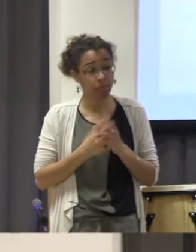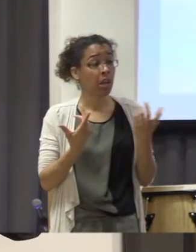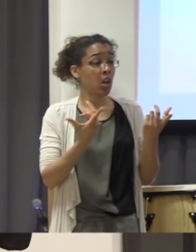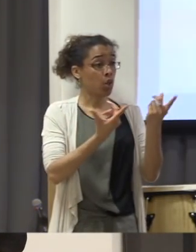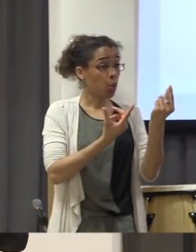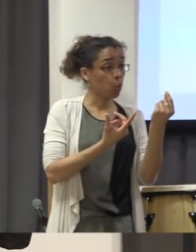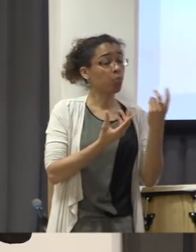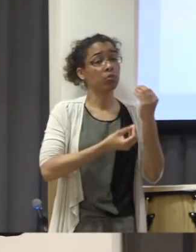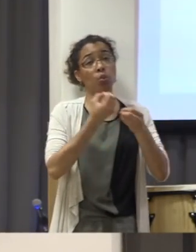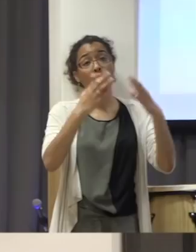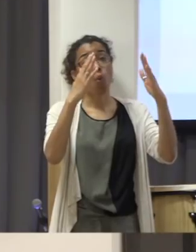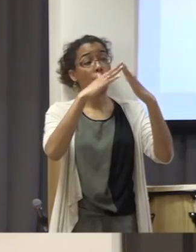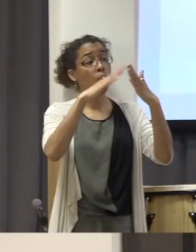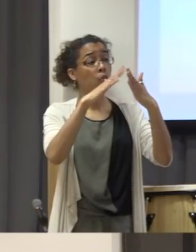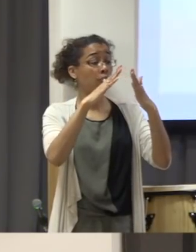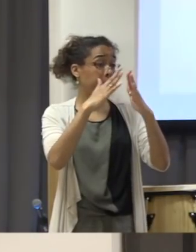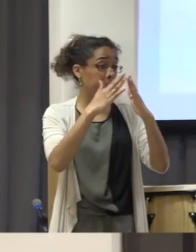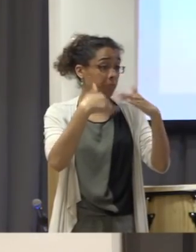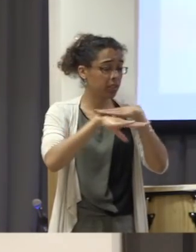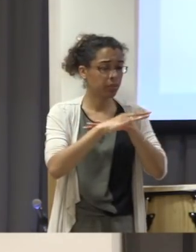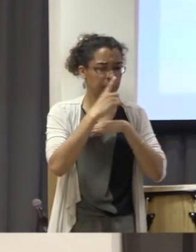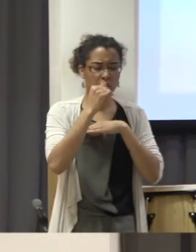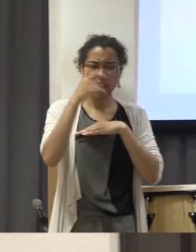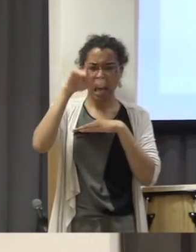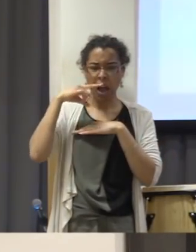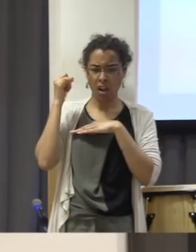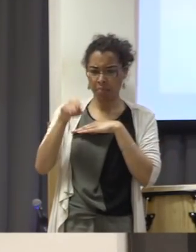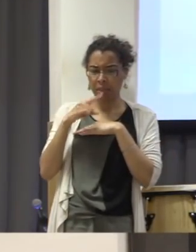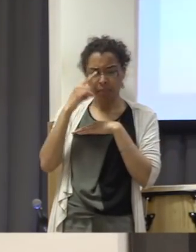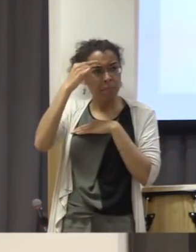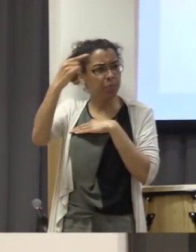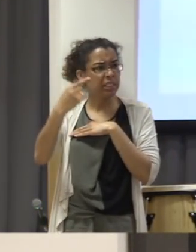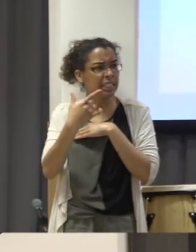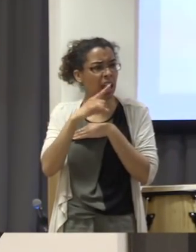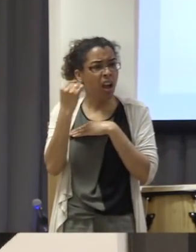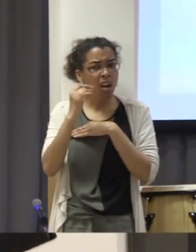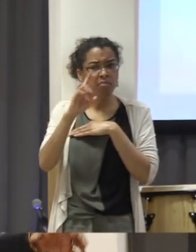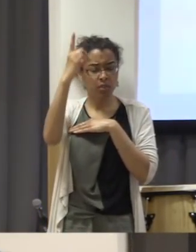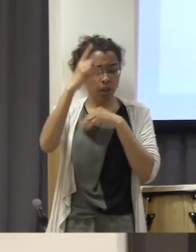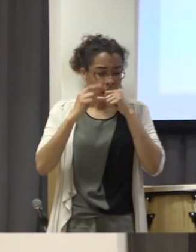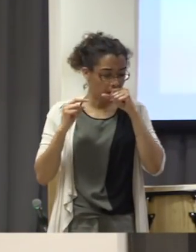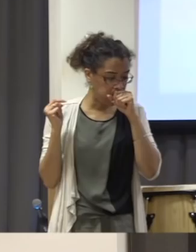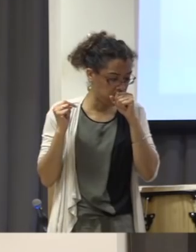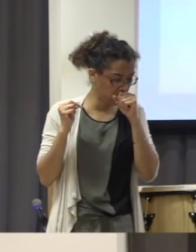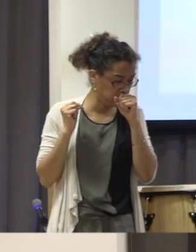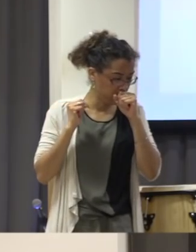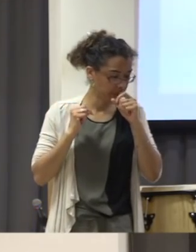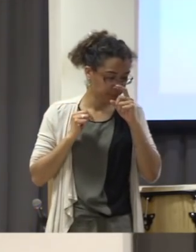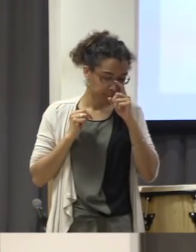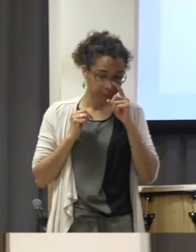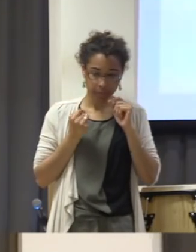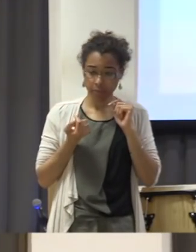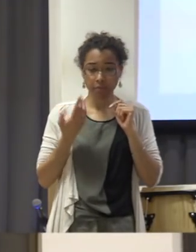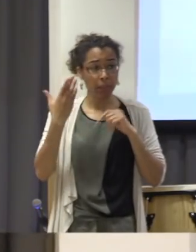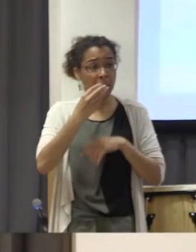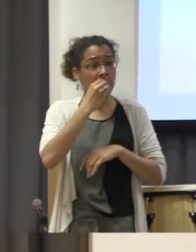ton foyer, tu dis, mais je croyais que cet homme était un homme que Dieu m'a... Mais le bon